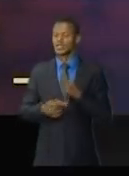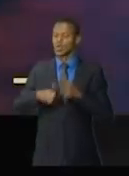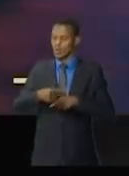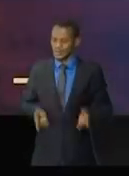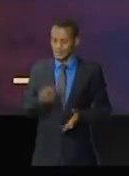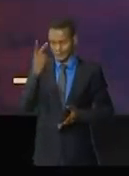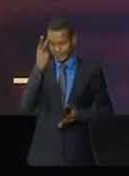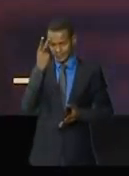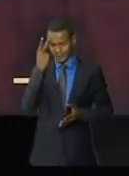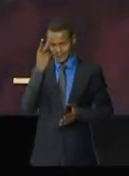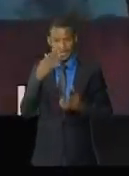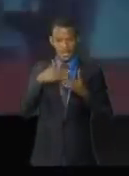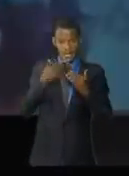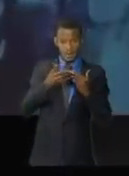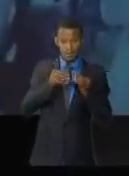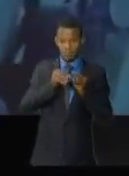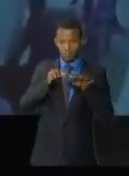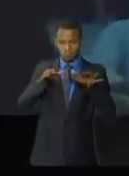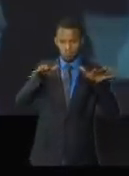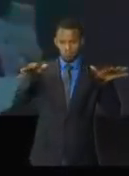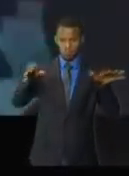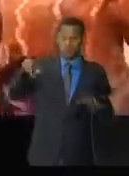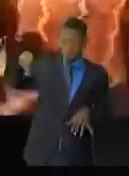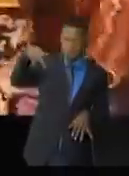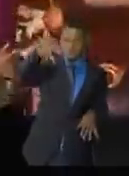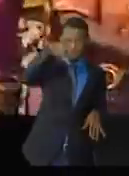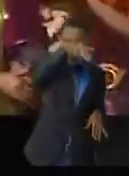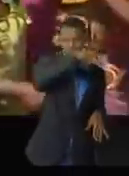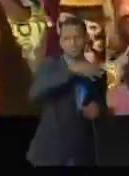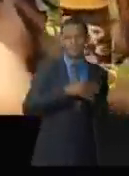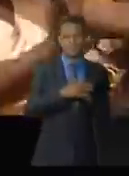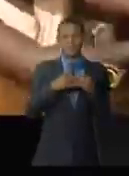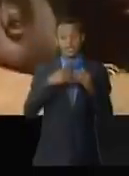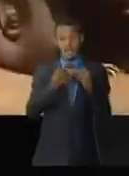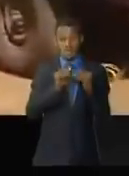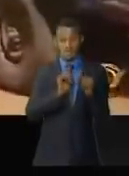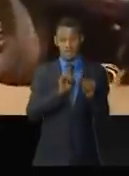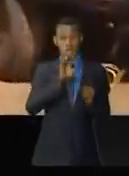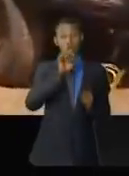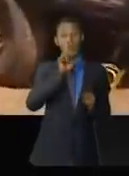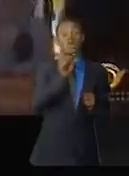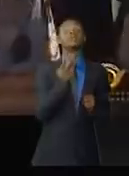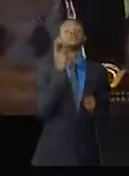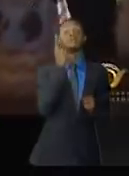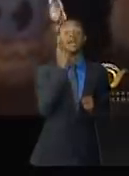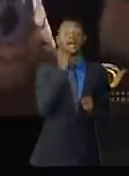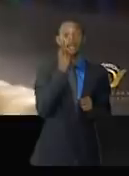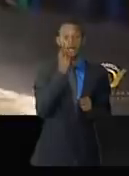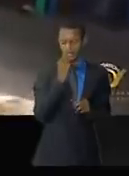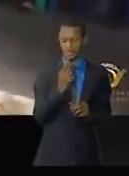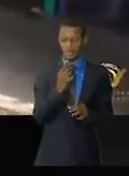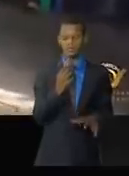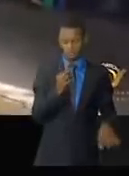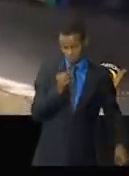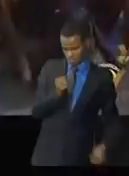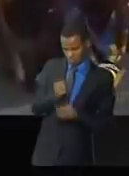l'ex-équateur, Lisanga Yabana Congo, Libanco en sigle, est descendue en Bandaka pour apporter de l'aide aux enfants démunis pour qu'ils passent